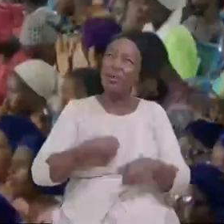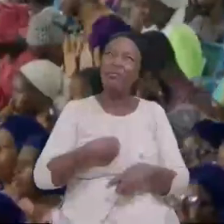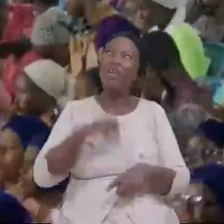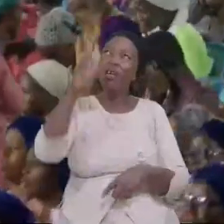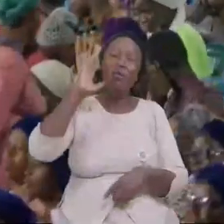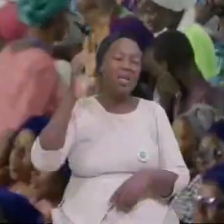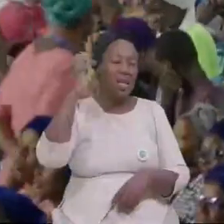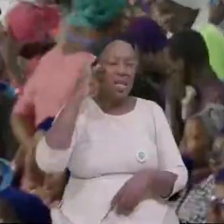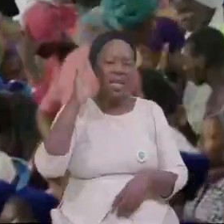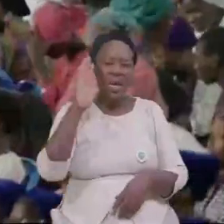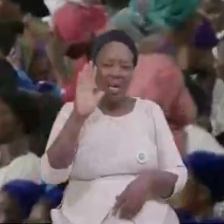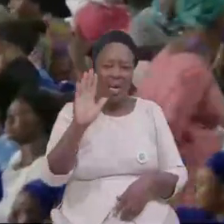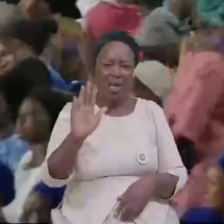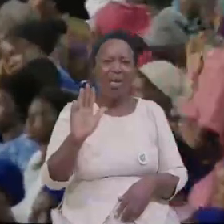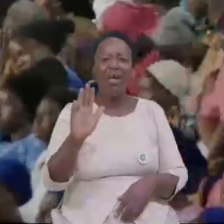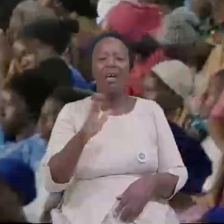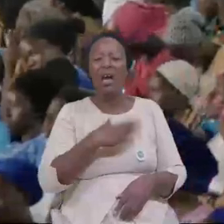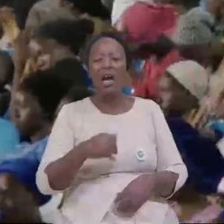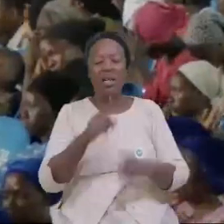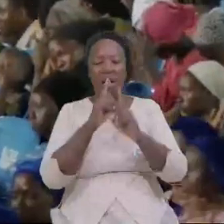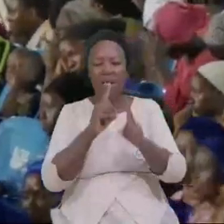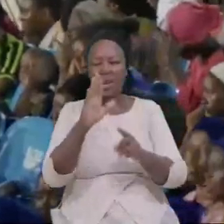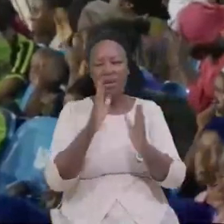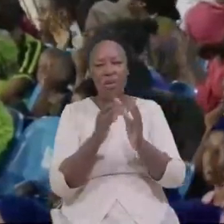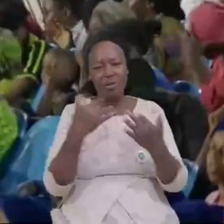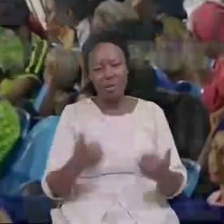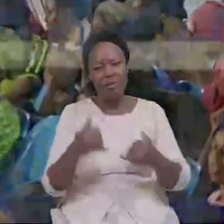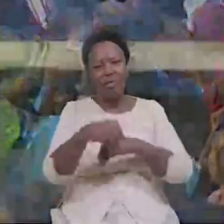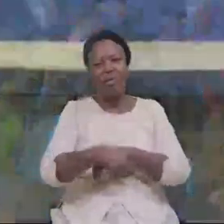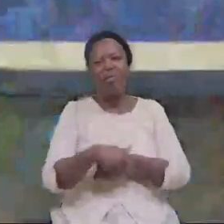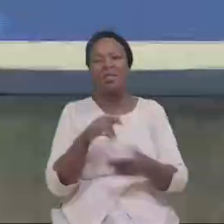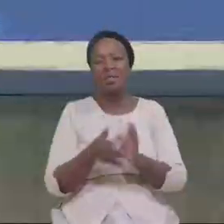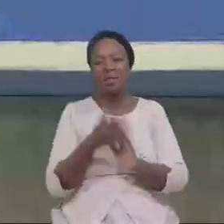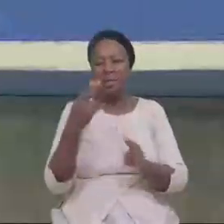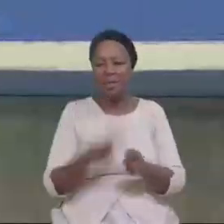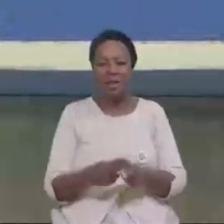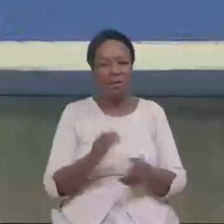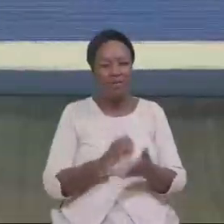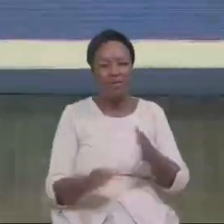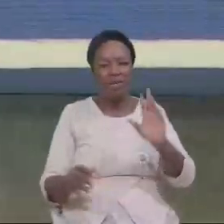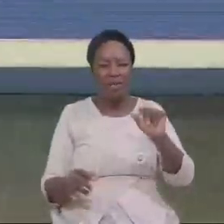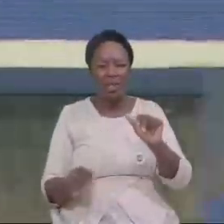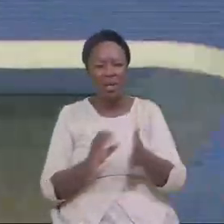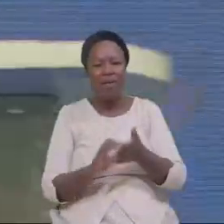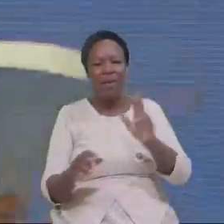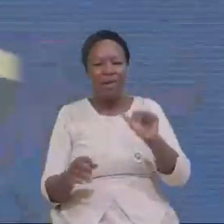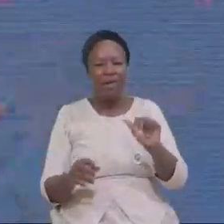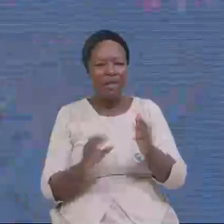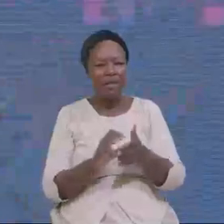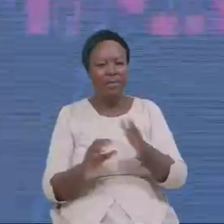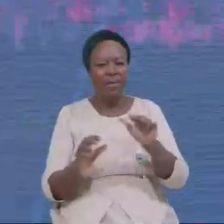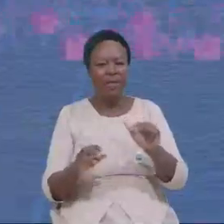il va écouter ta prière aujourd'hui. Dans le verset 13... Vous